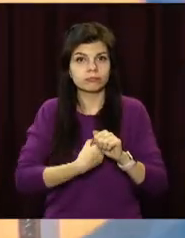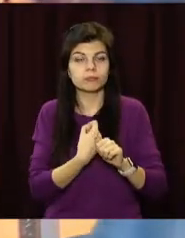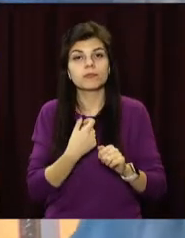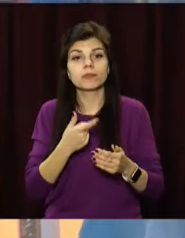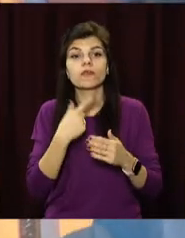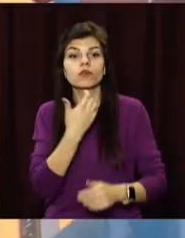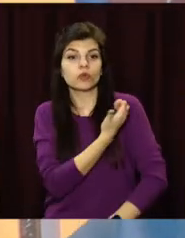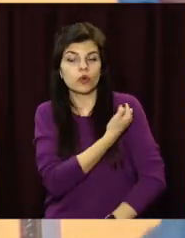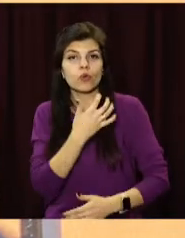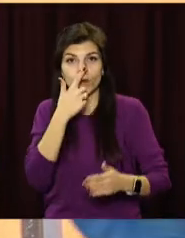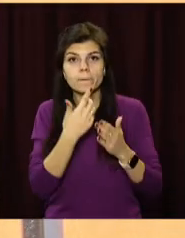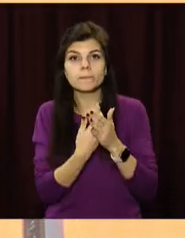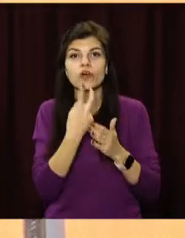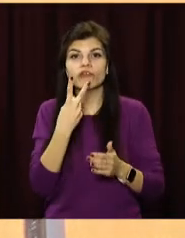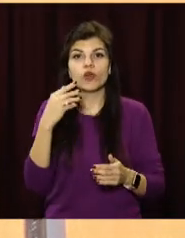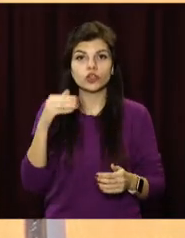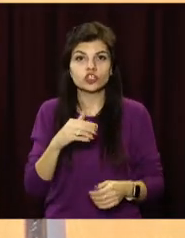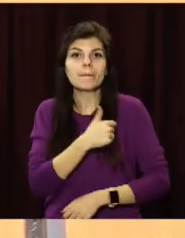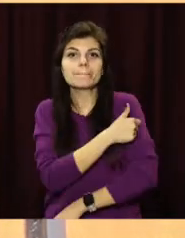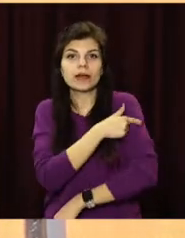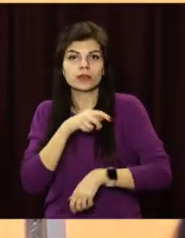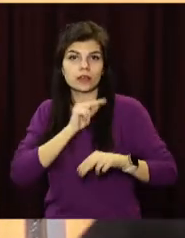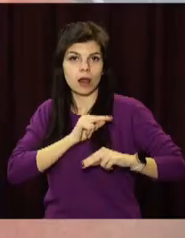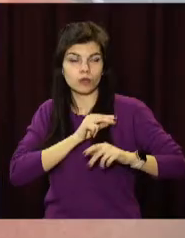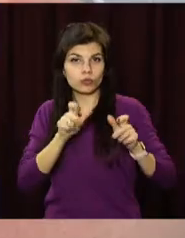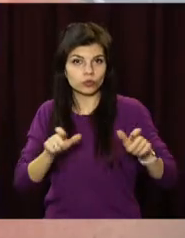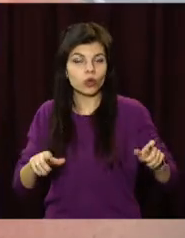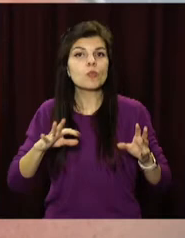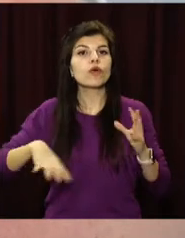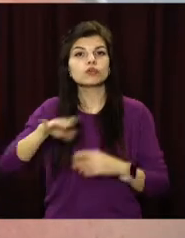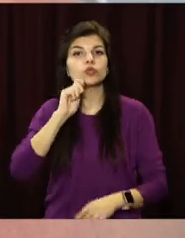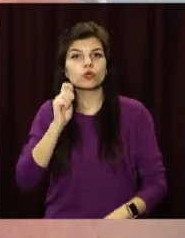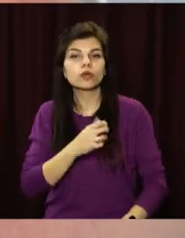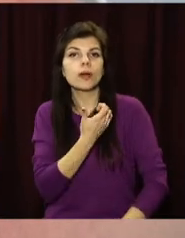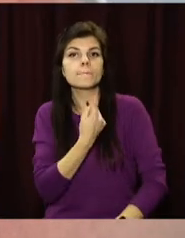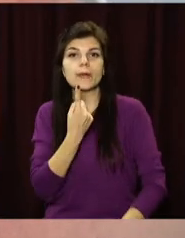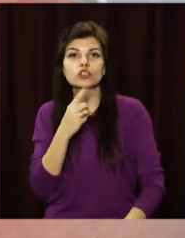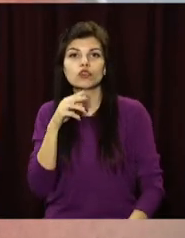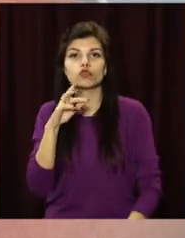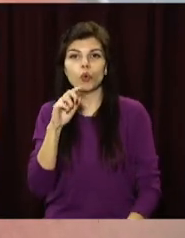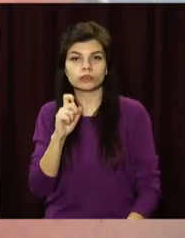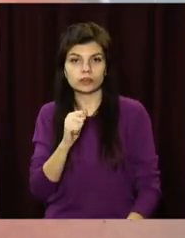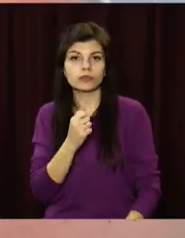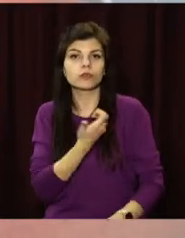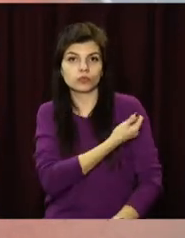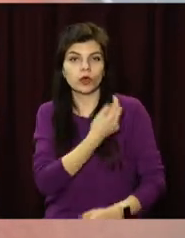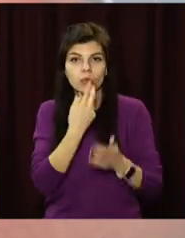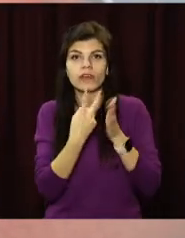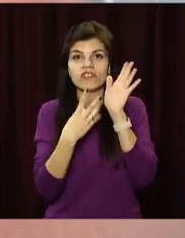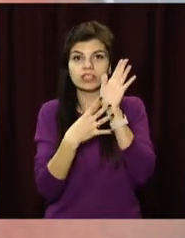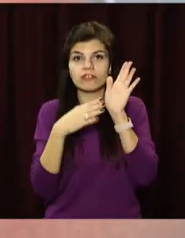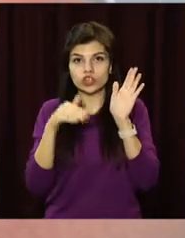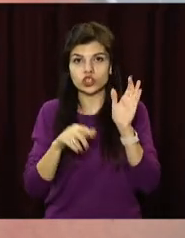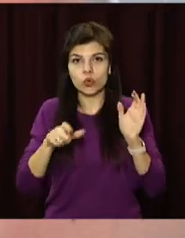від коронавірусу вже понад 2 тисячам медиків. По всій країні першу дозу вакцини отримали понад 29 тисяч